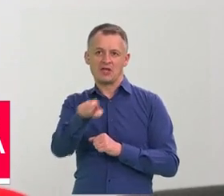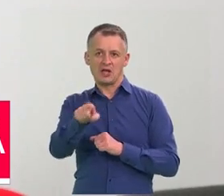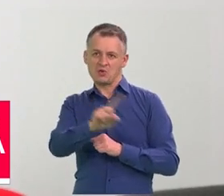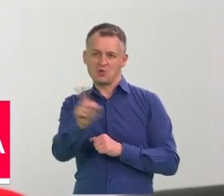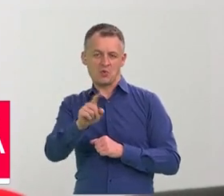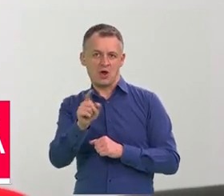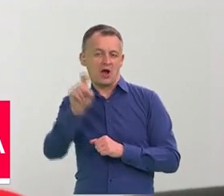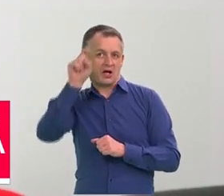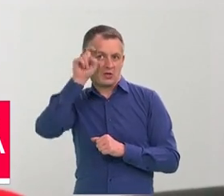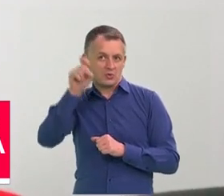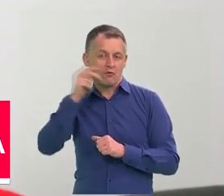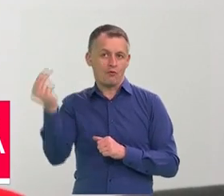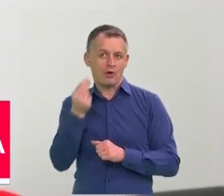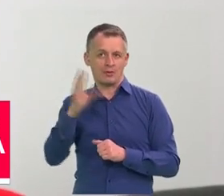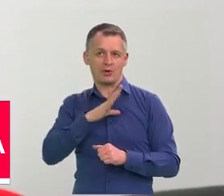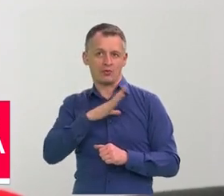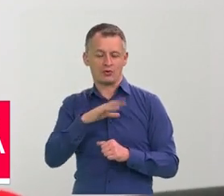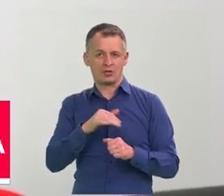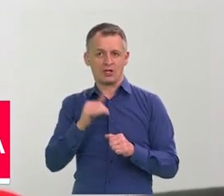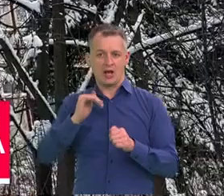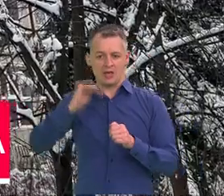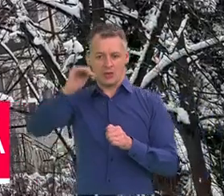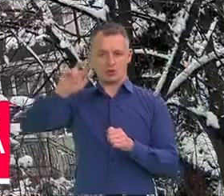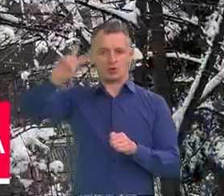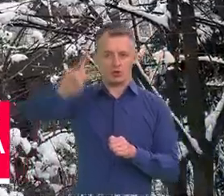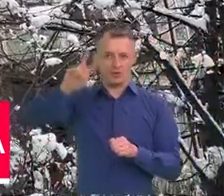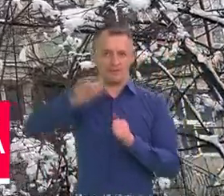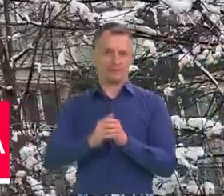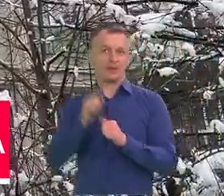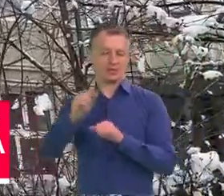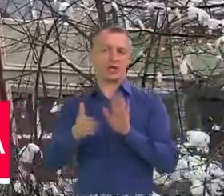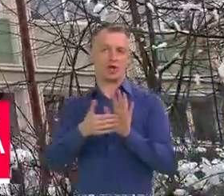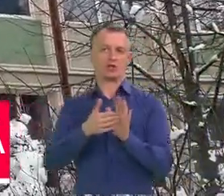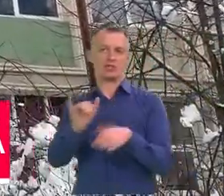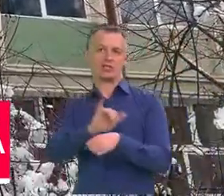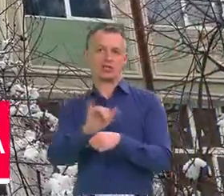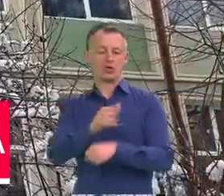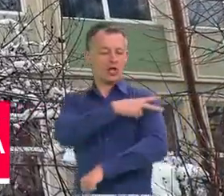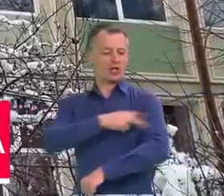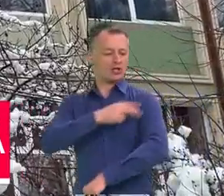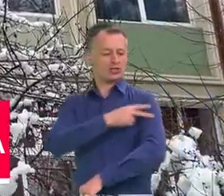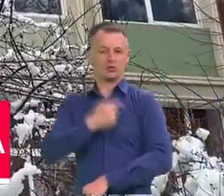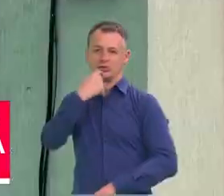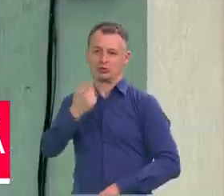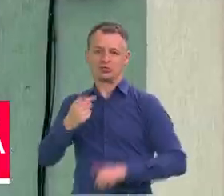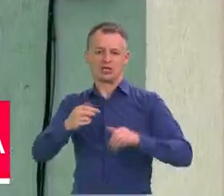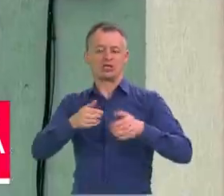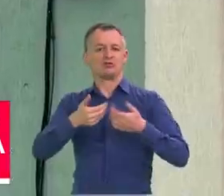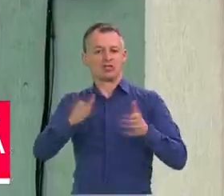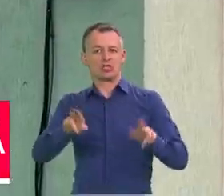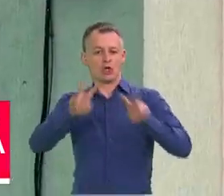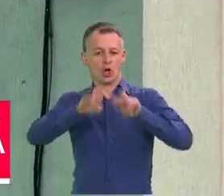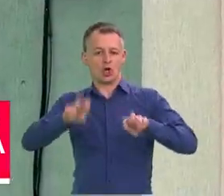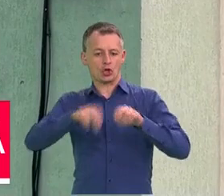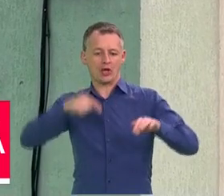că este foarte periculos fiind la etajul 2. Chiar și în aceste condiții, directoarea liceului spune că a fost deschisă o anchetă internă.